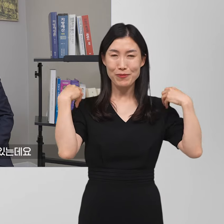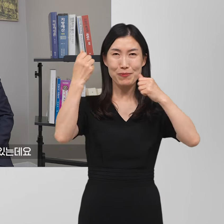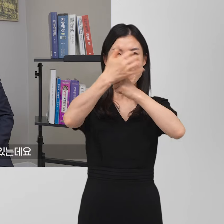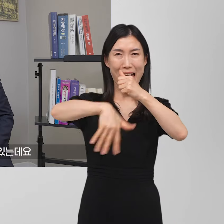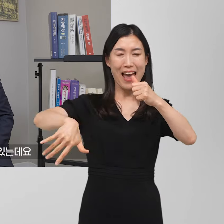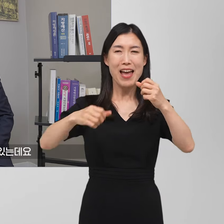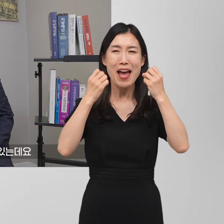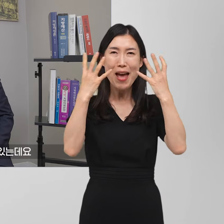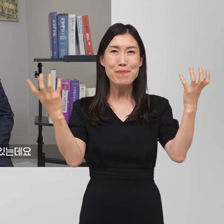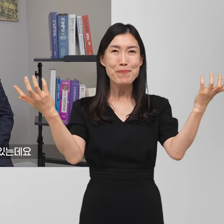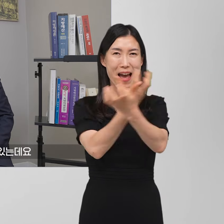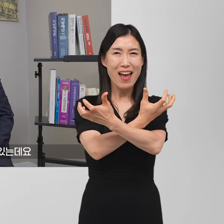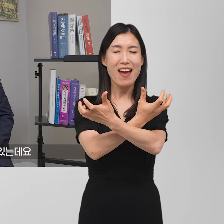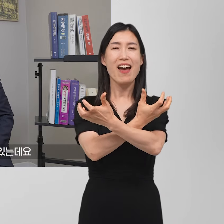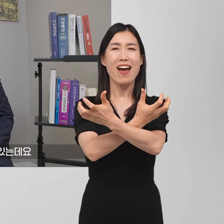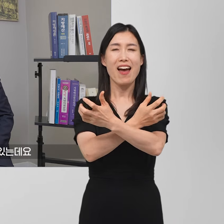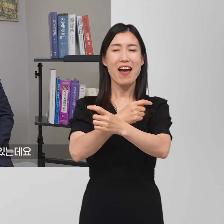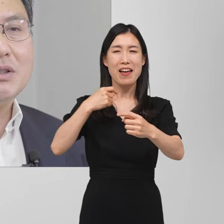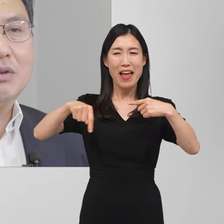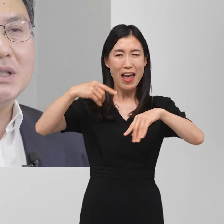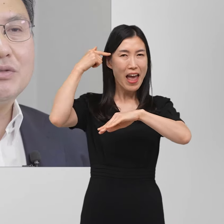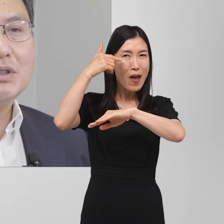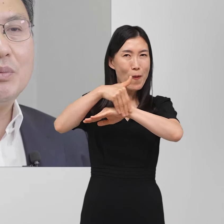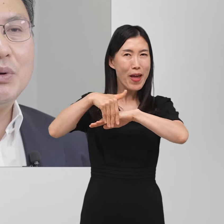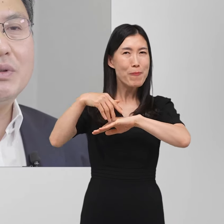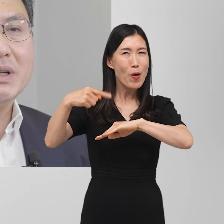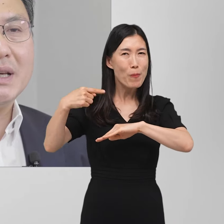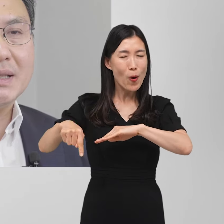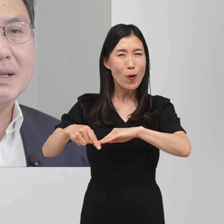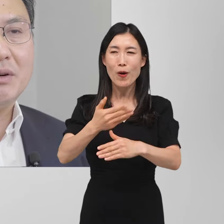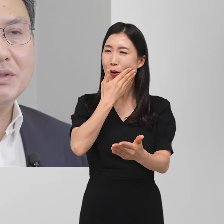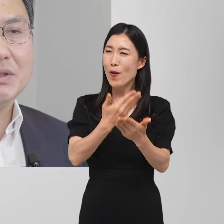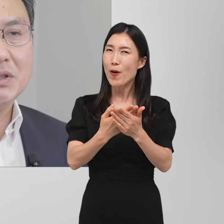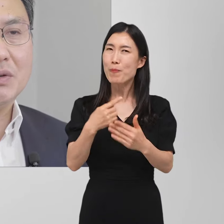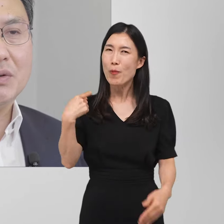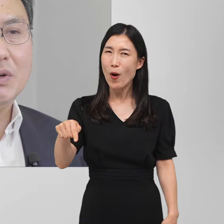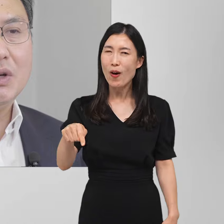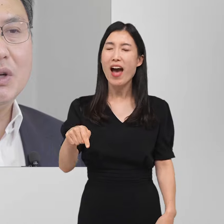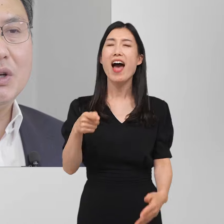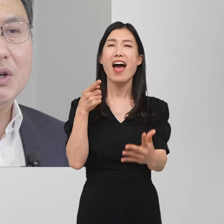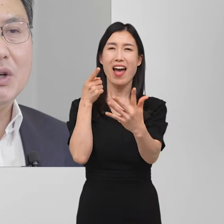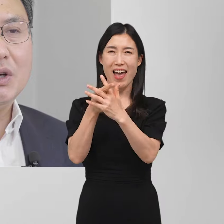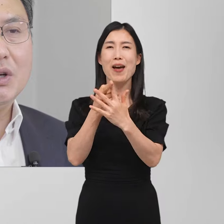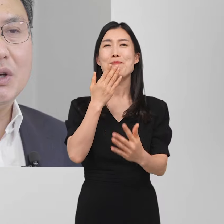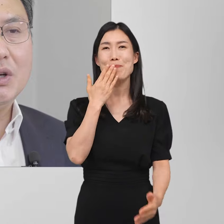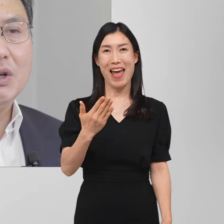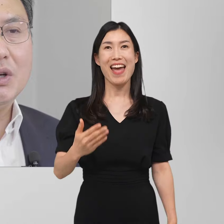뭘 중요하게 여기고 있는지 엿볼 수 있는데요. 정책이 숫자로 표현되는 게 예산이라고 할 수 있죠.